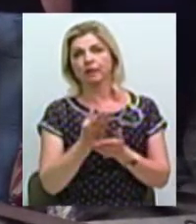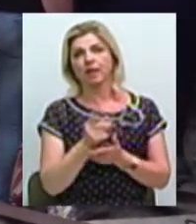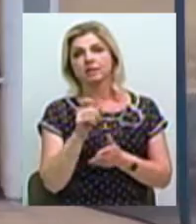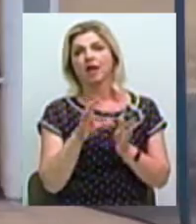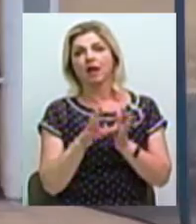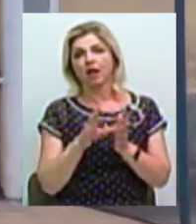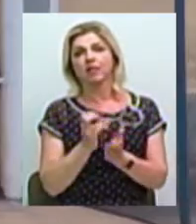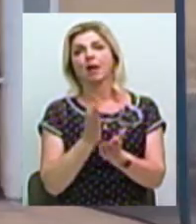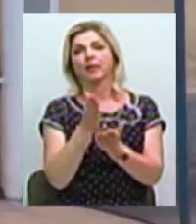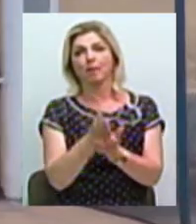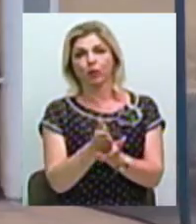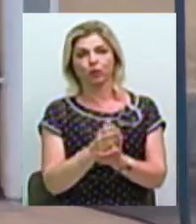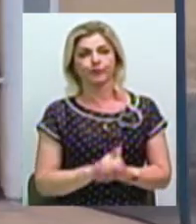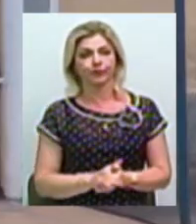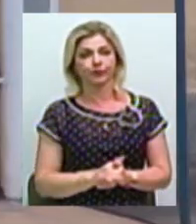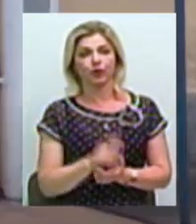електроенергію напряму.